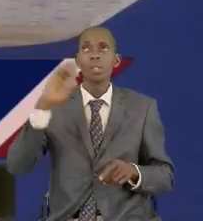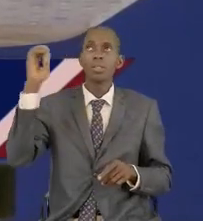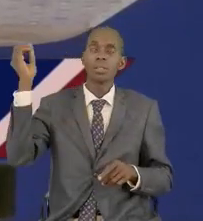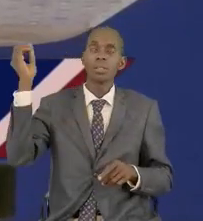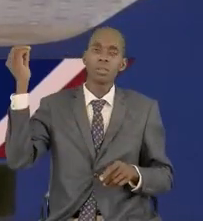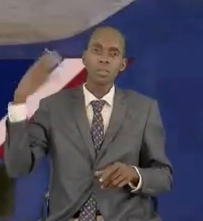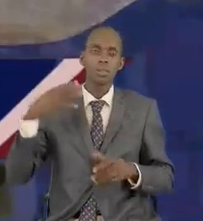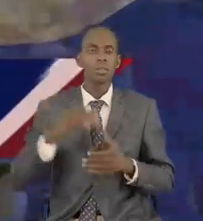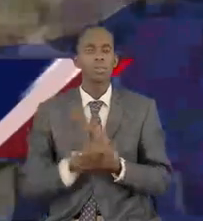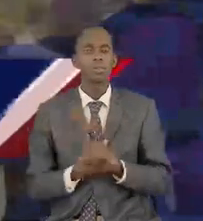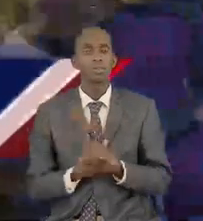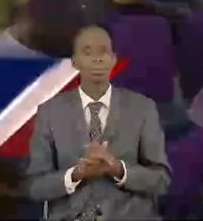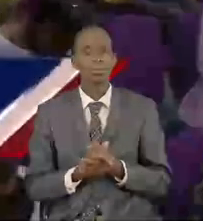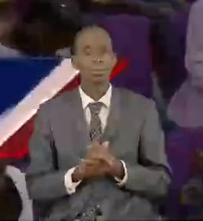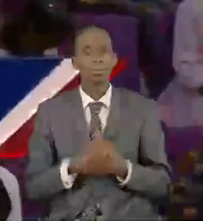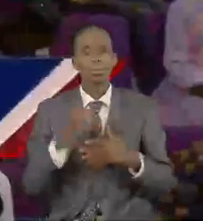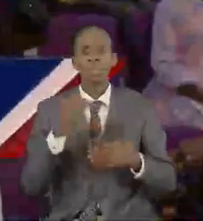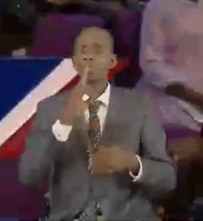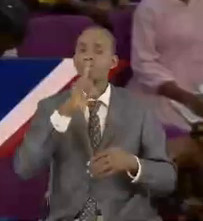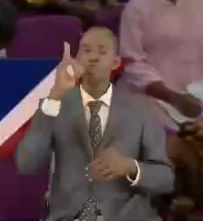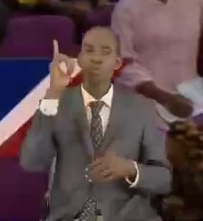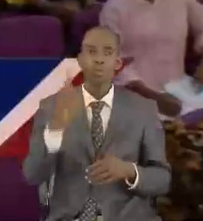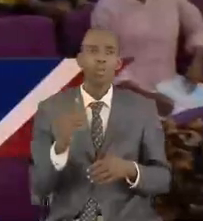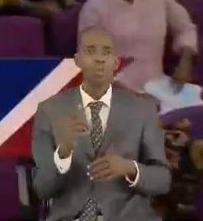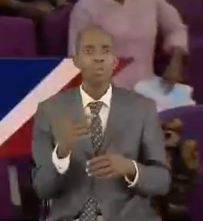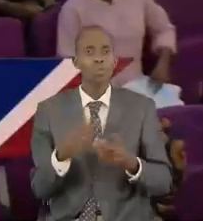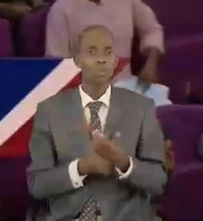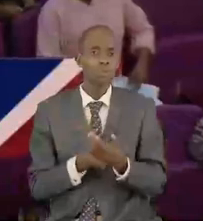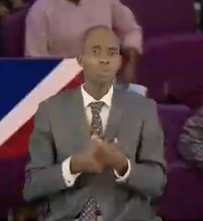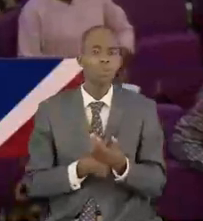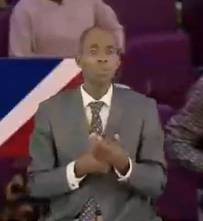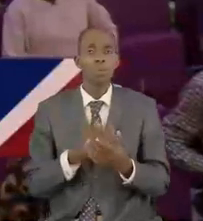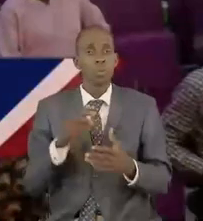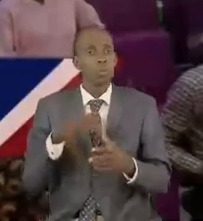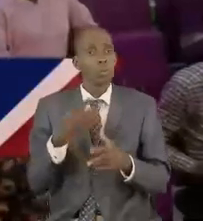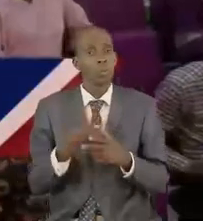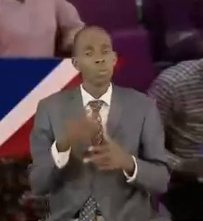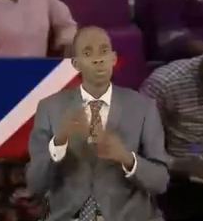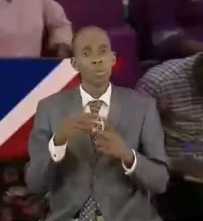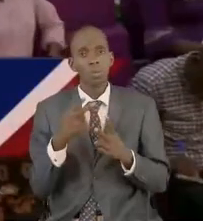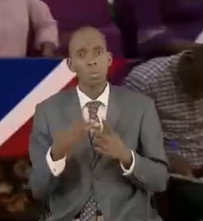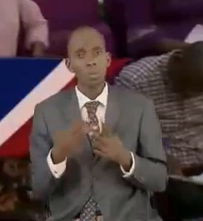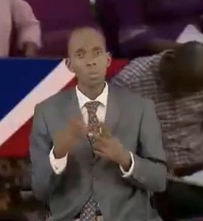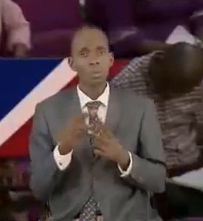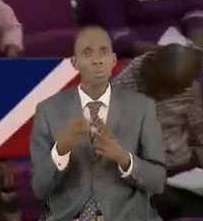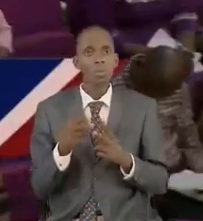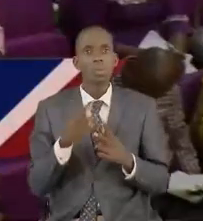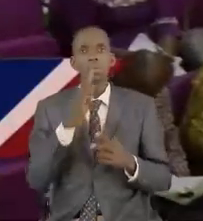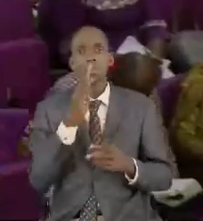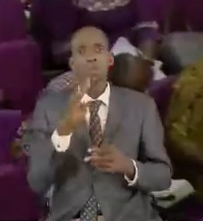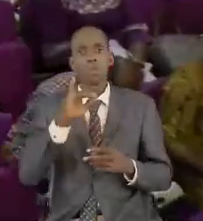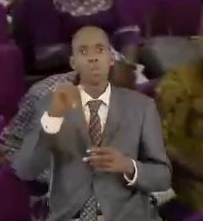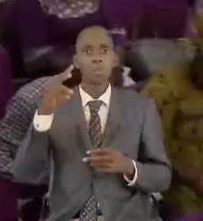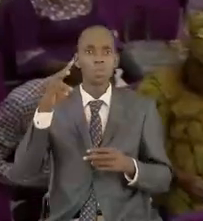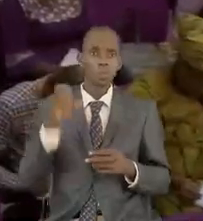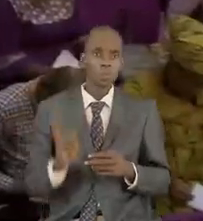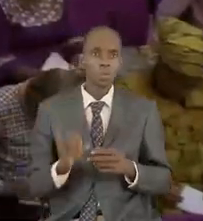grâce l'Évangile sur qu'il soit Juifs la même